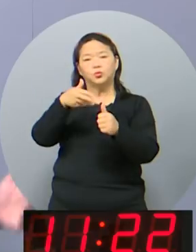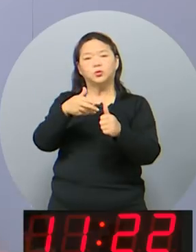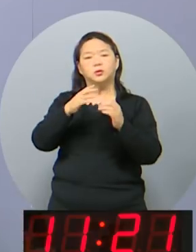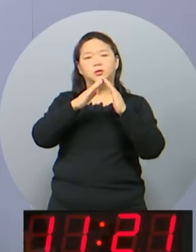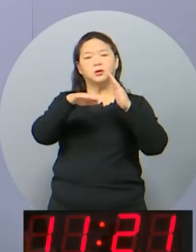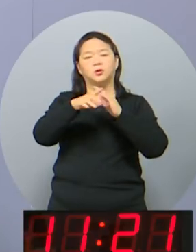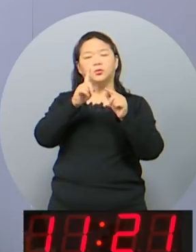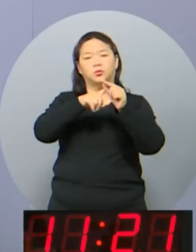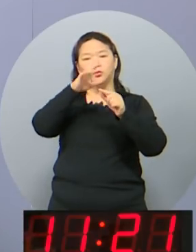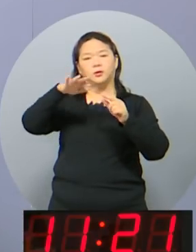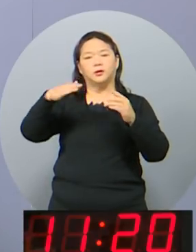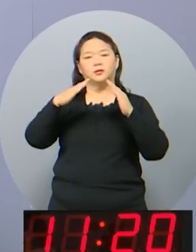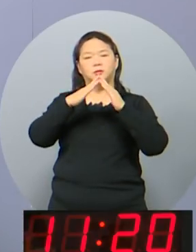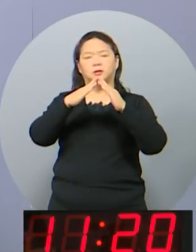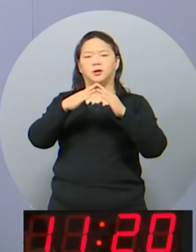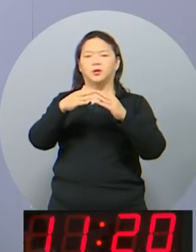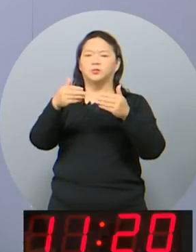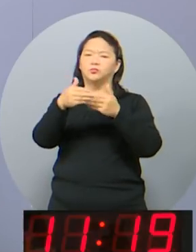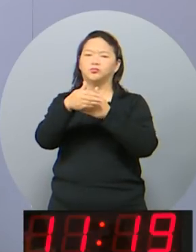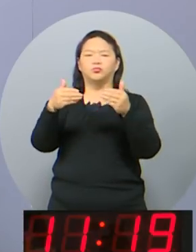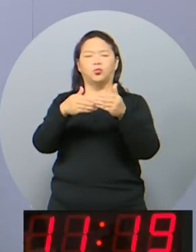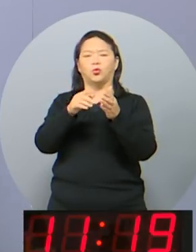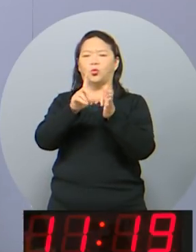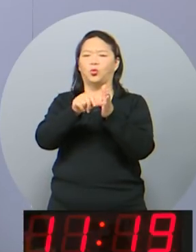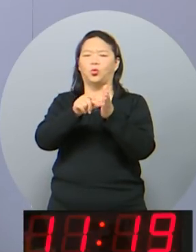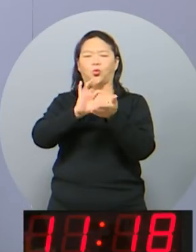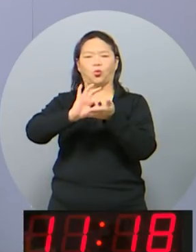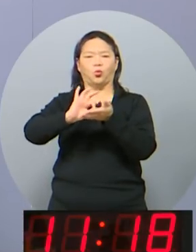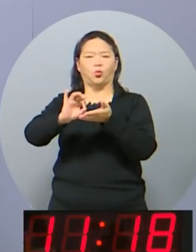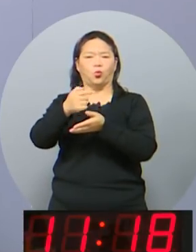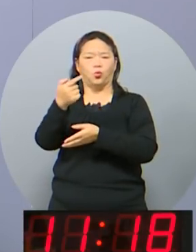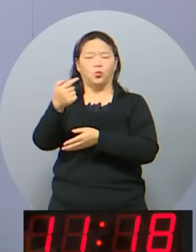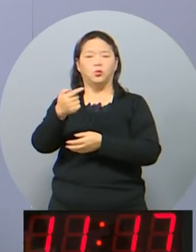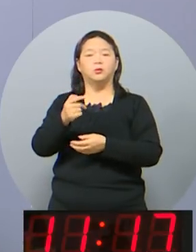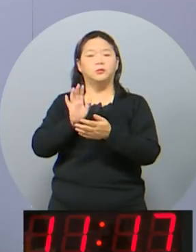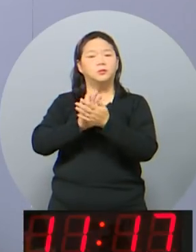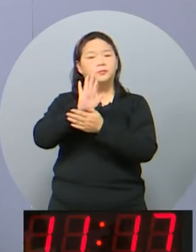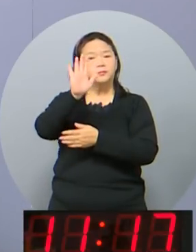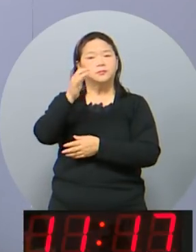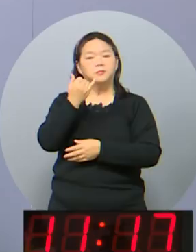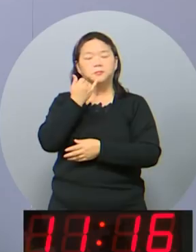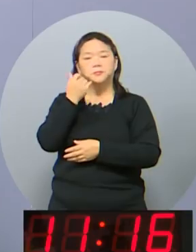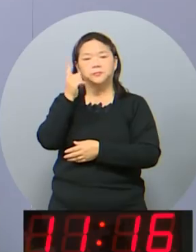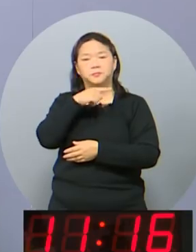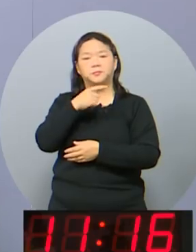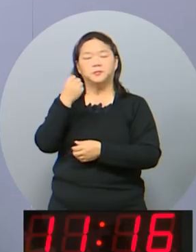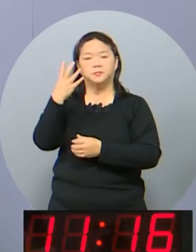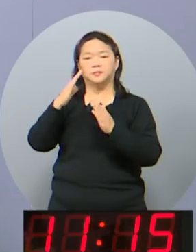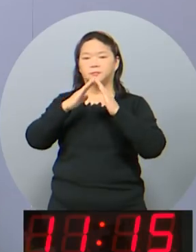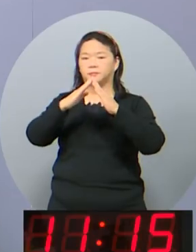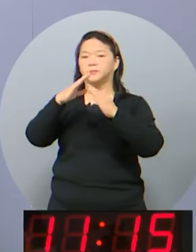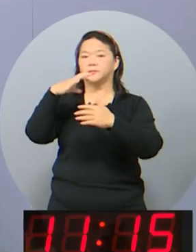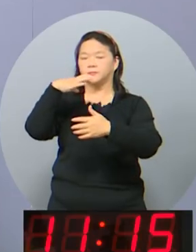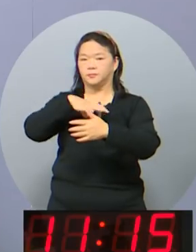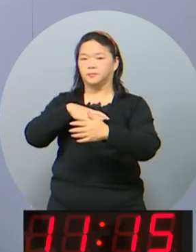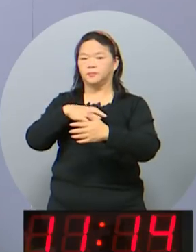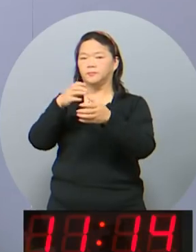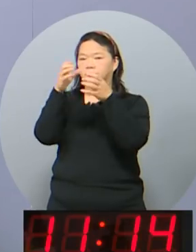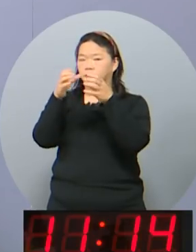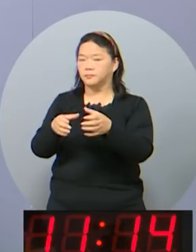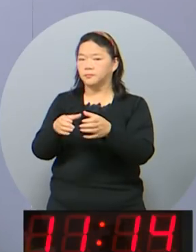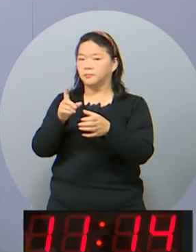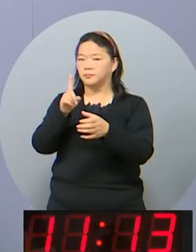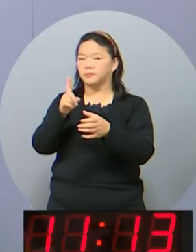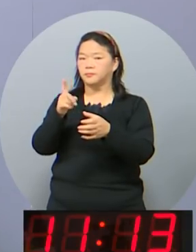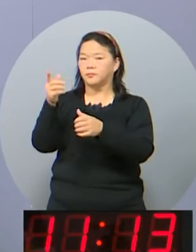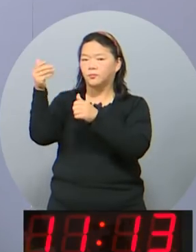中山市场交通上花费的时间比较多。未来有没有可能在我们的新市镇直接设置这